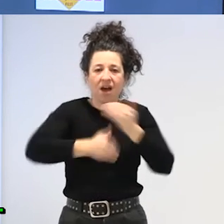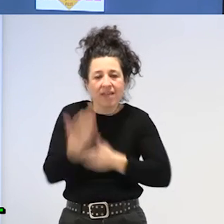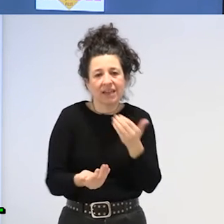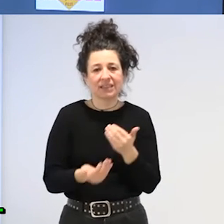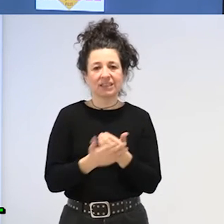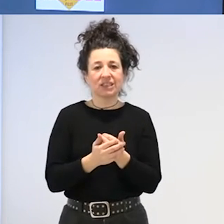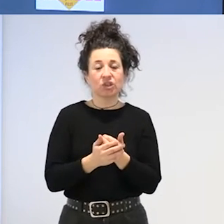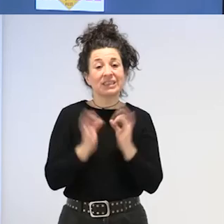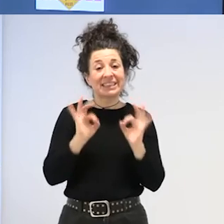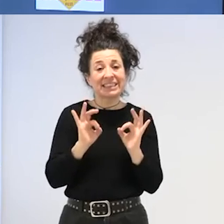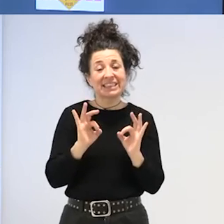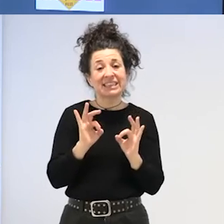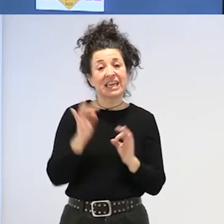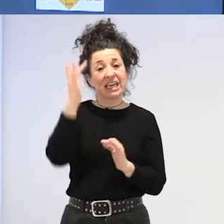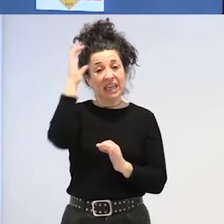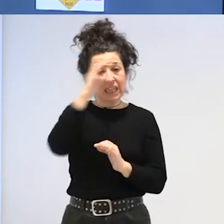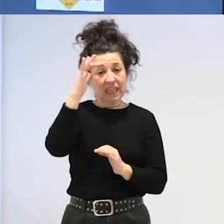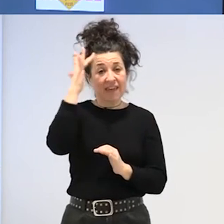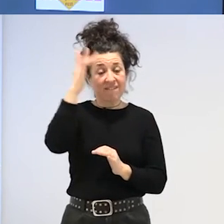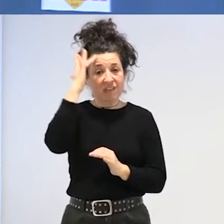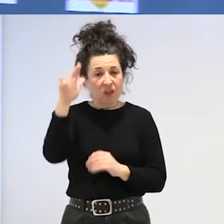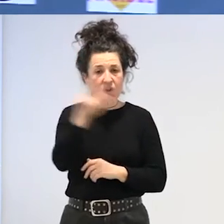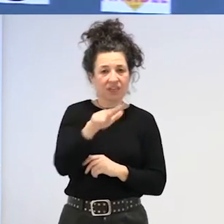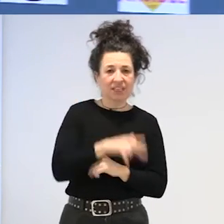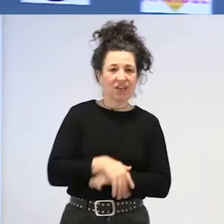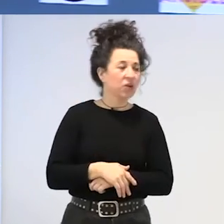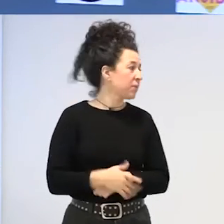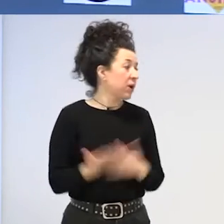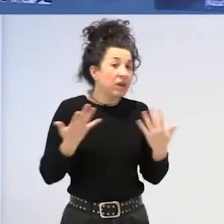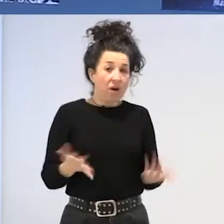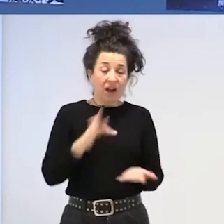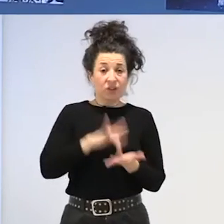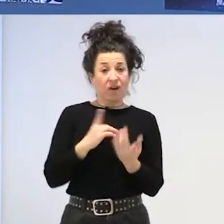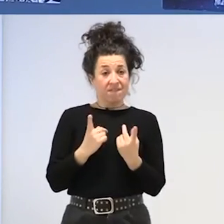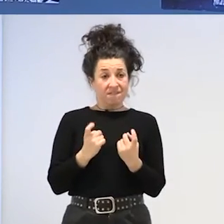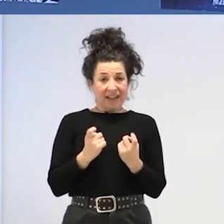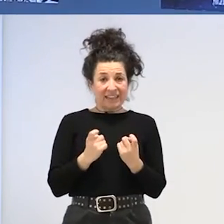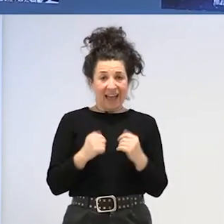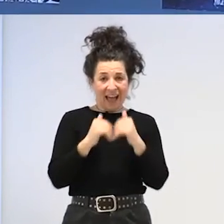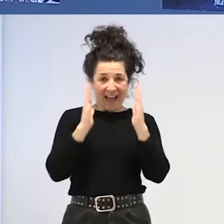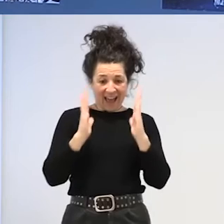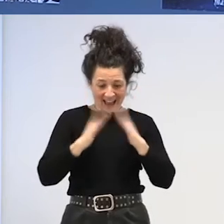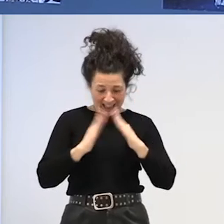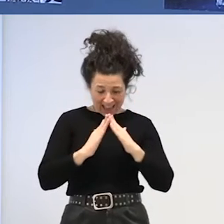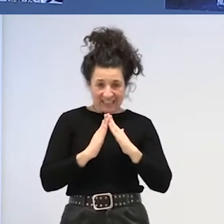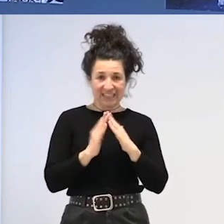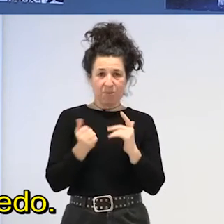gaztelerazko zientzia fikzioa. Bueno, eta falta zaigu etxekoa, ez? Hori da. Euskara eta hori zen